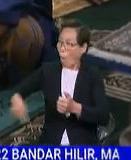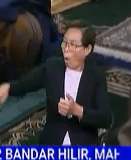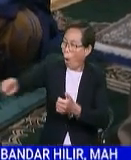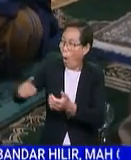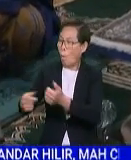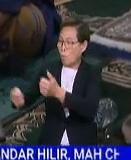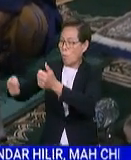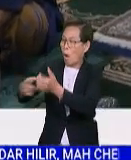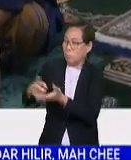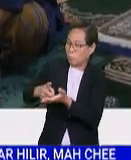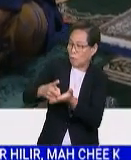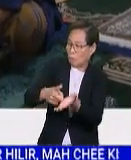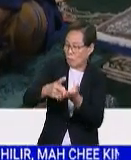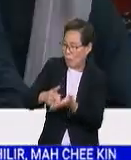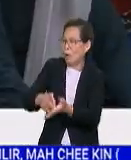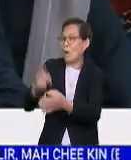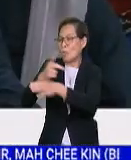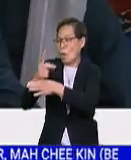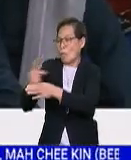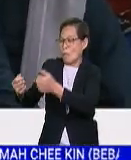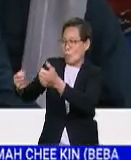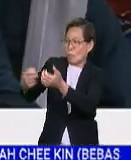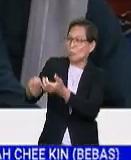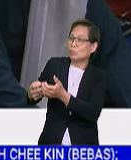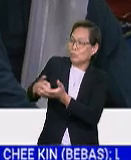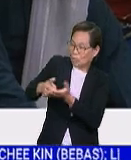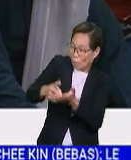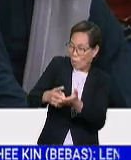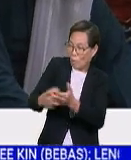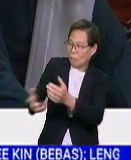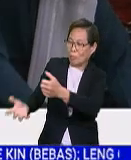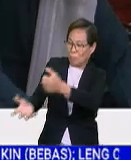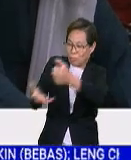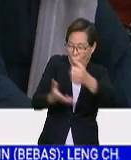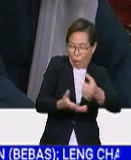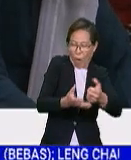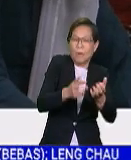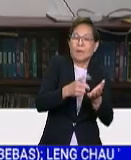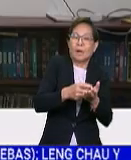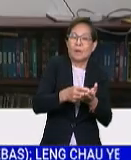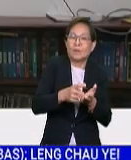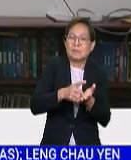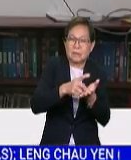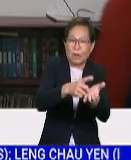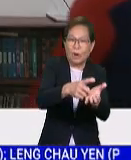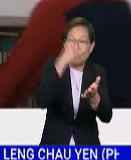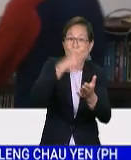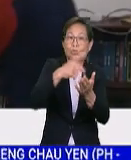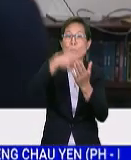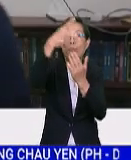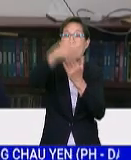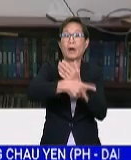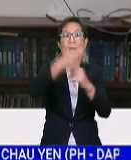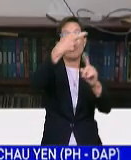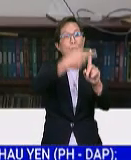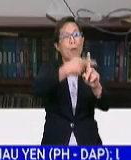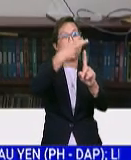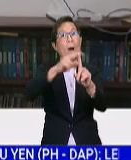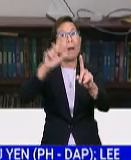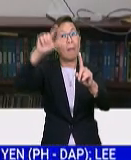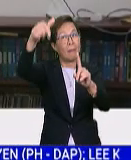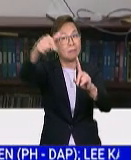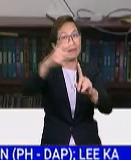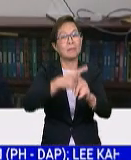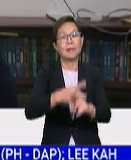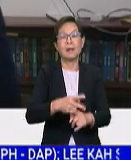masjid ahli korporat dan sebagainya ni untuk sama-sama memanjangkan harta mereka untuk kita buat program pada Ramadan Nantilah